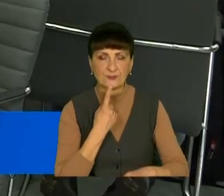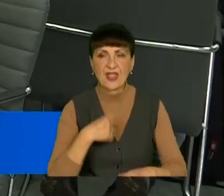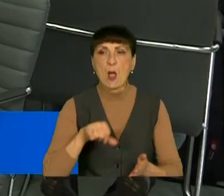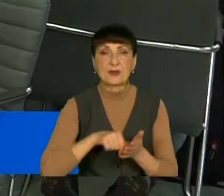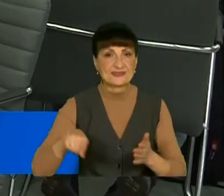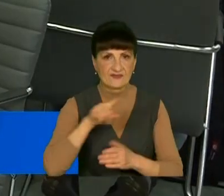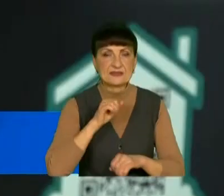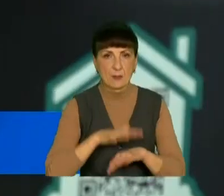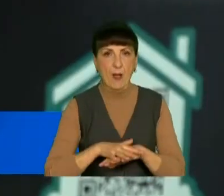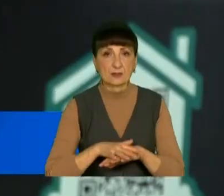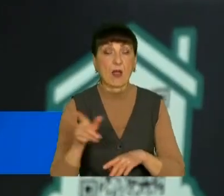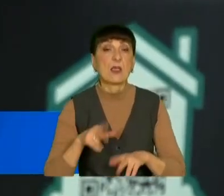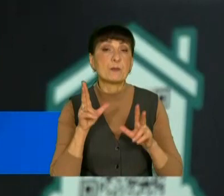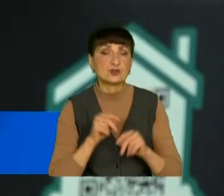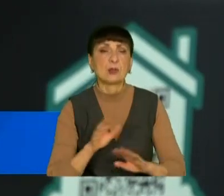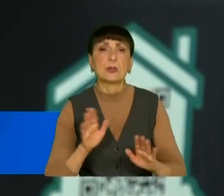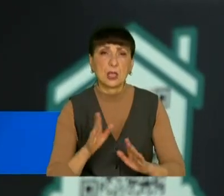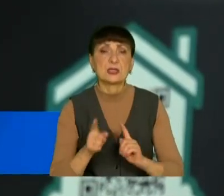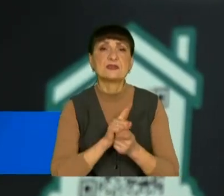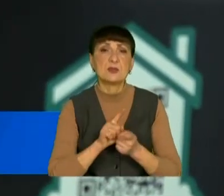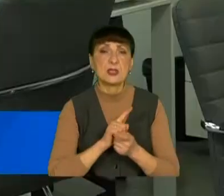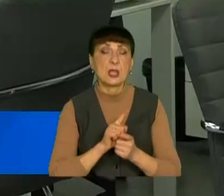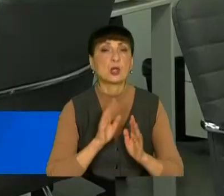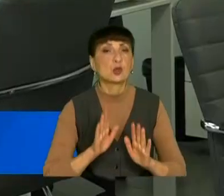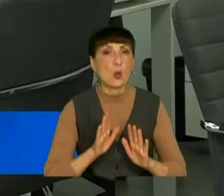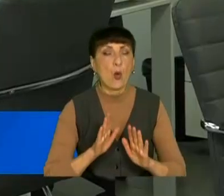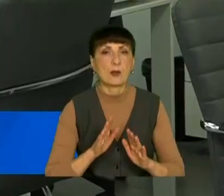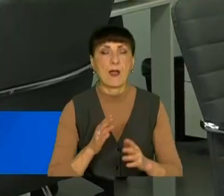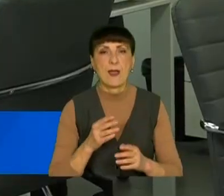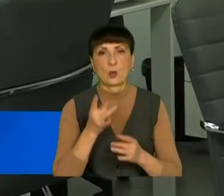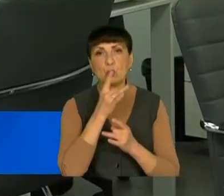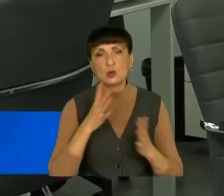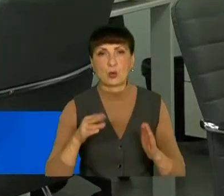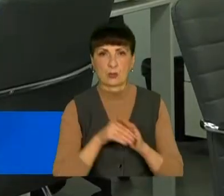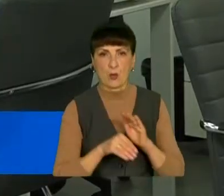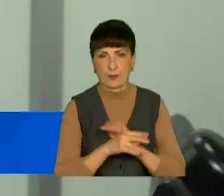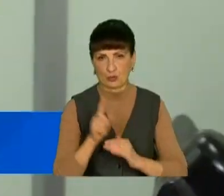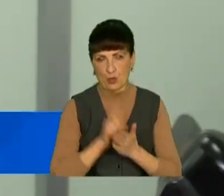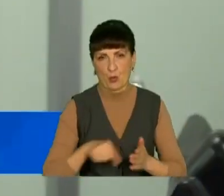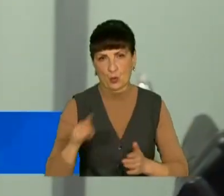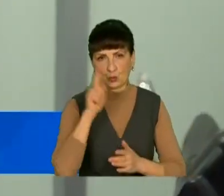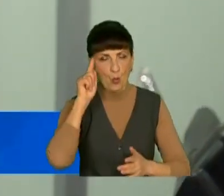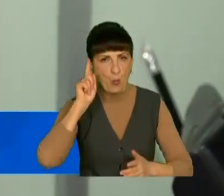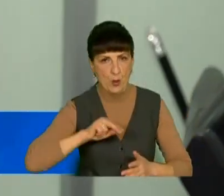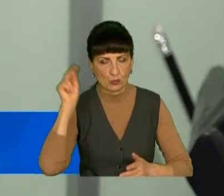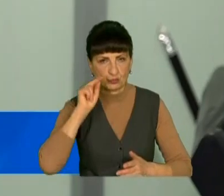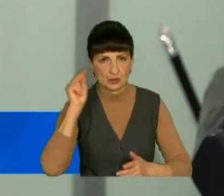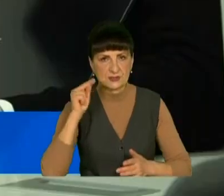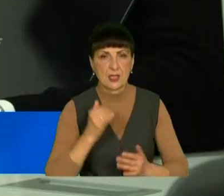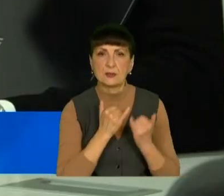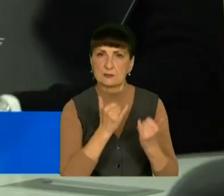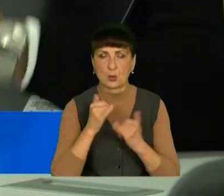Представители самого банка при этом заверяют, что изменения направлены на формирование культуры накопления среди вкладчиков и приоритетность